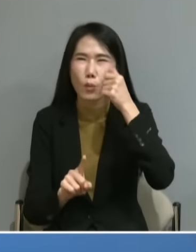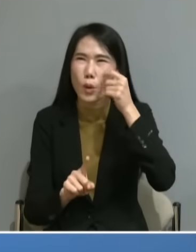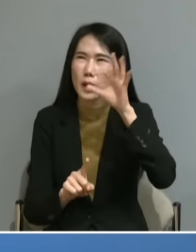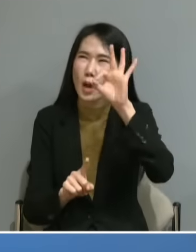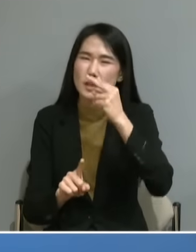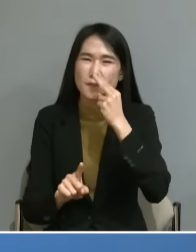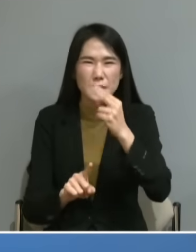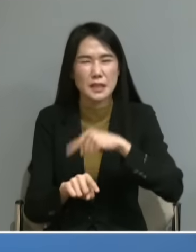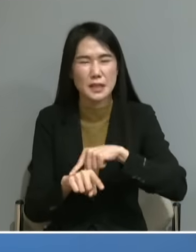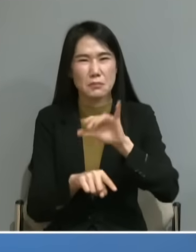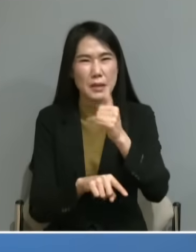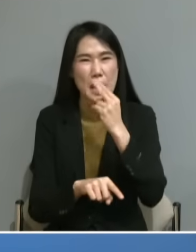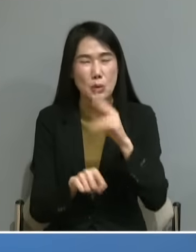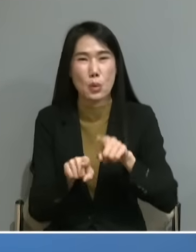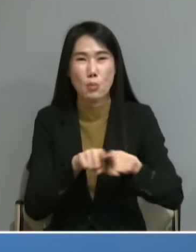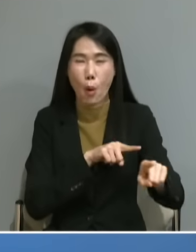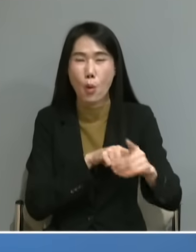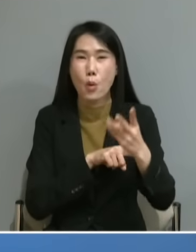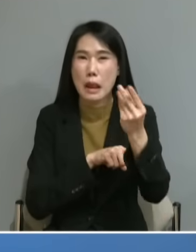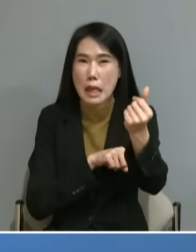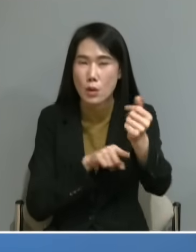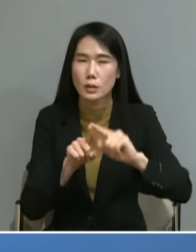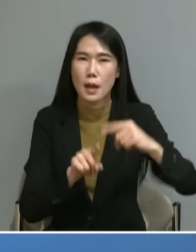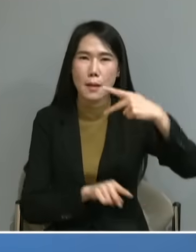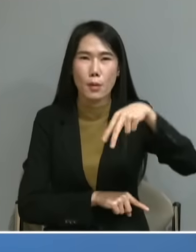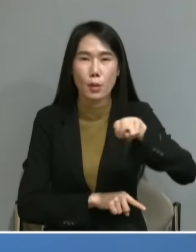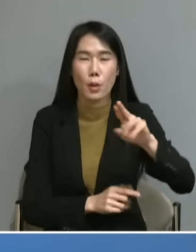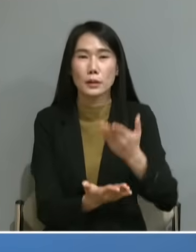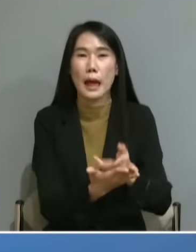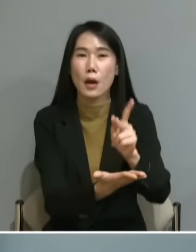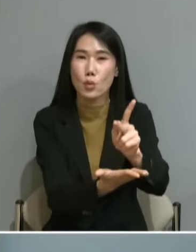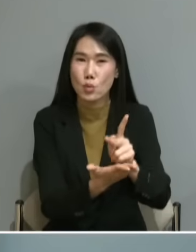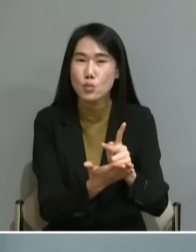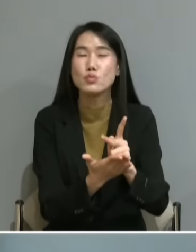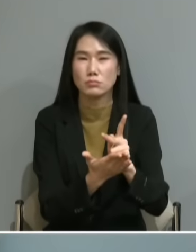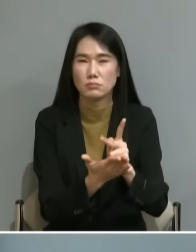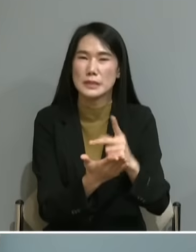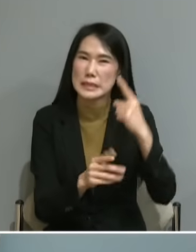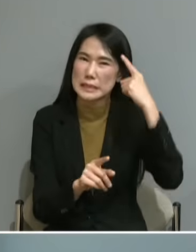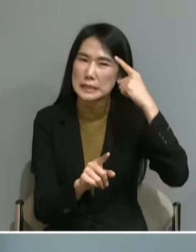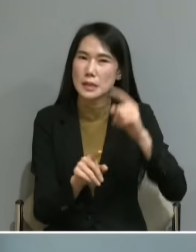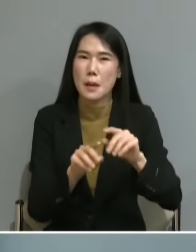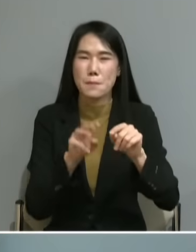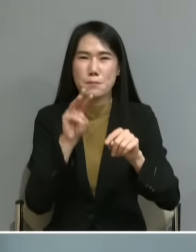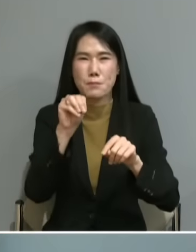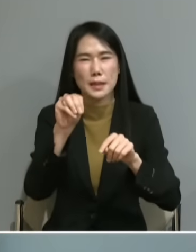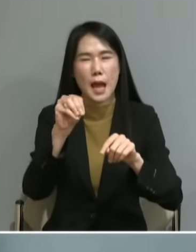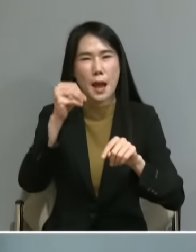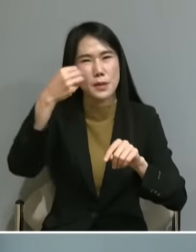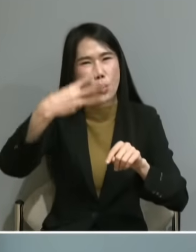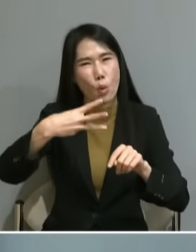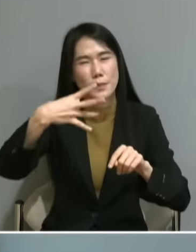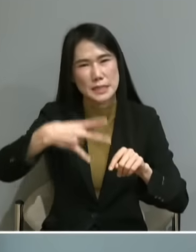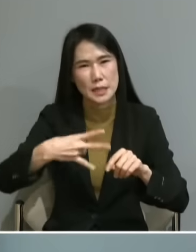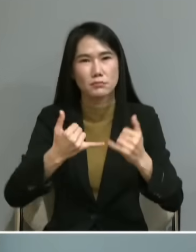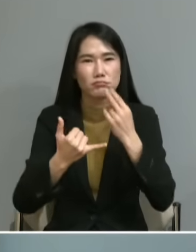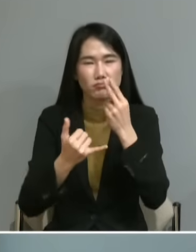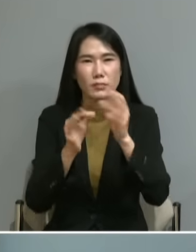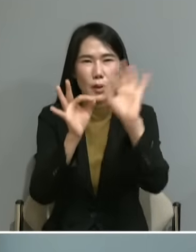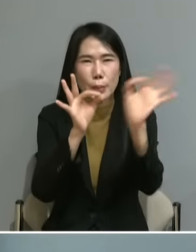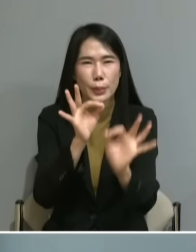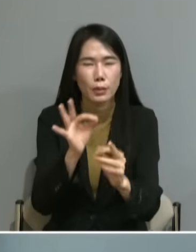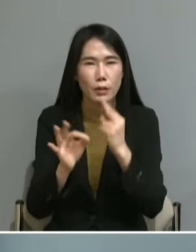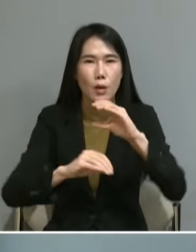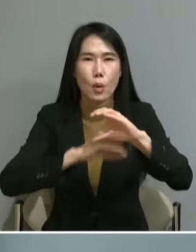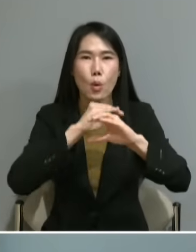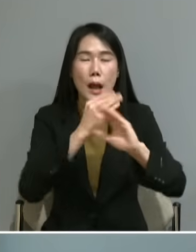าเร็วแต่ในข้อเท็จจริงเนี่ยพรบลักษณะของพรบกู้เงินเหล่านี้เนี่ยมีราว 6-7 มาตรานะครับเนื้อหามันก็ไม่มีโ